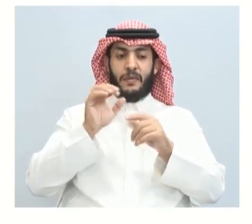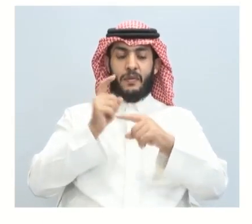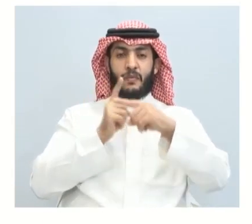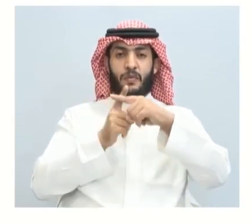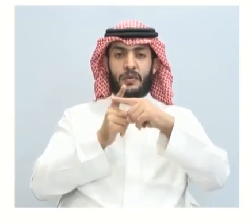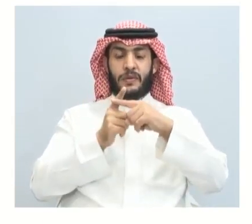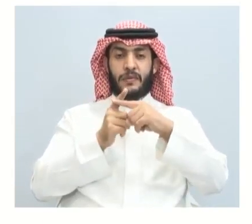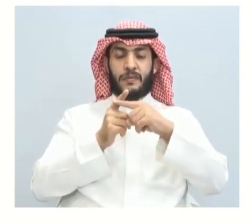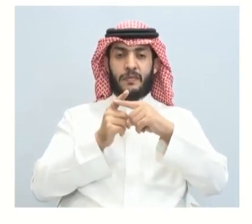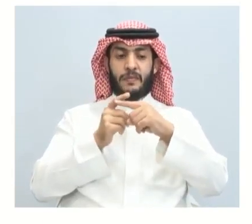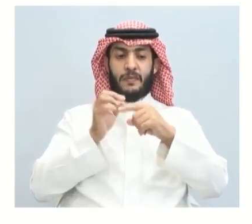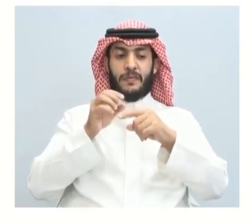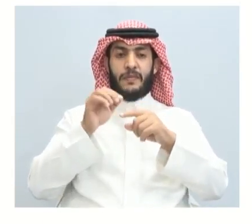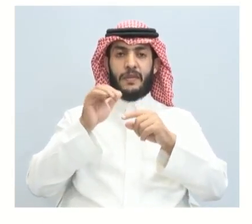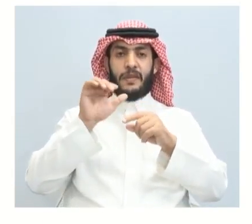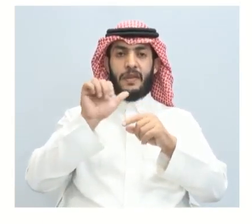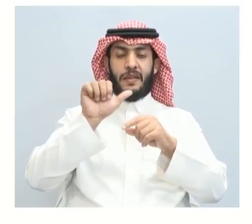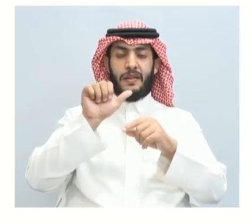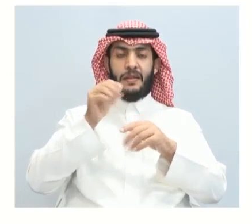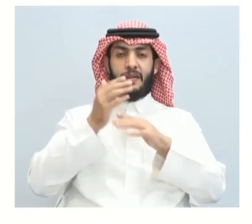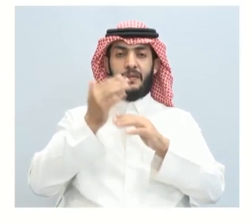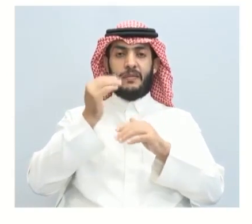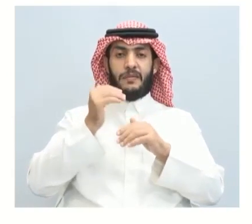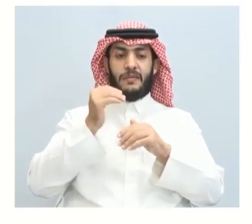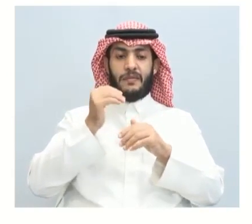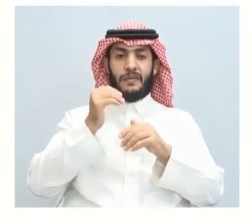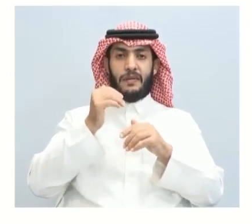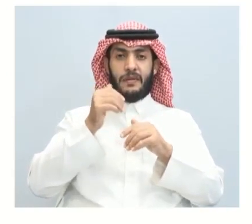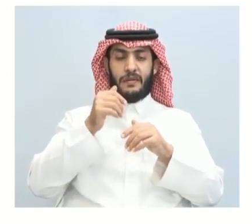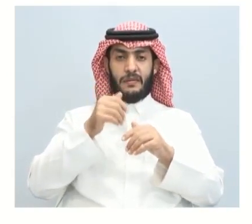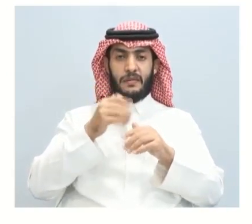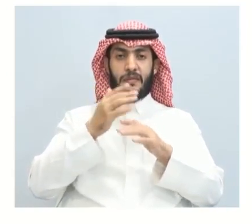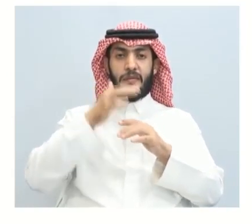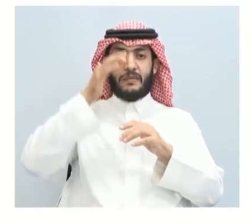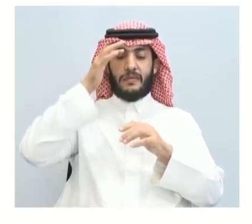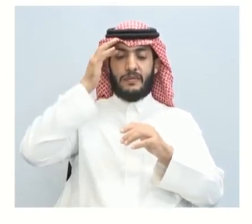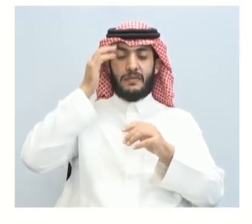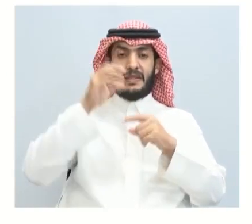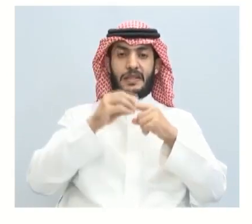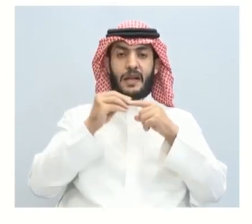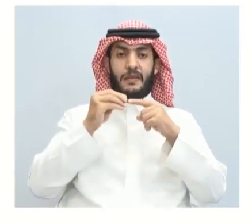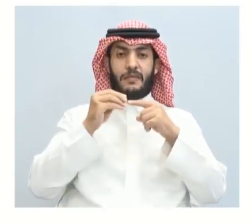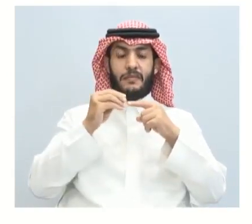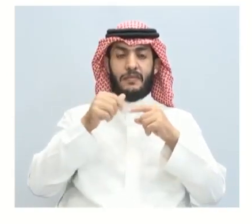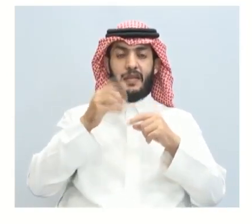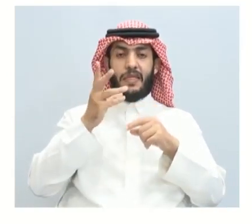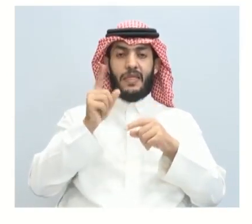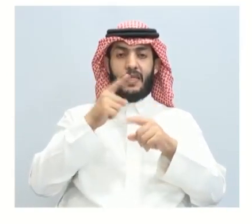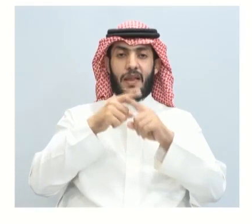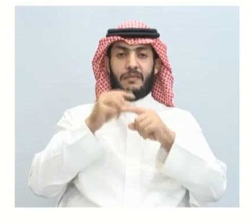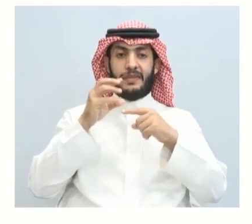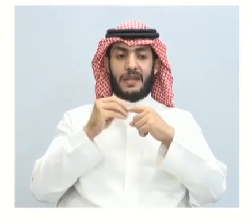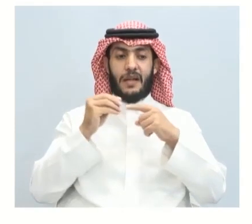موجب اي لما نضرب الداله الام بعدد موجب اي طيب لو ضربت بعدد سالب لما تضرب بعدد